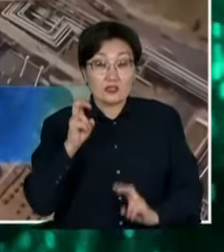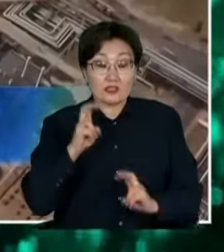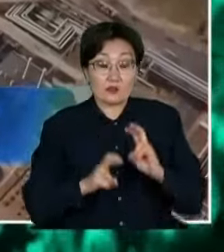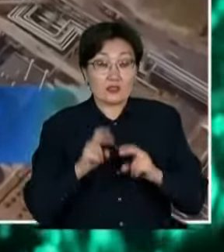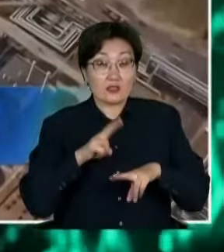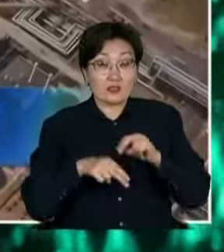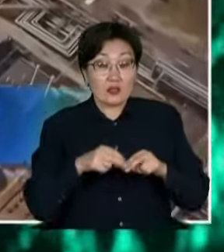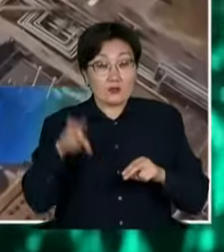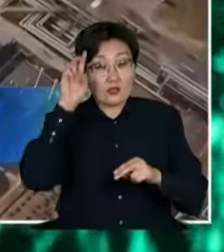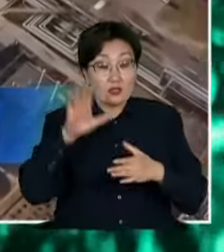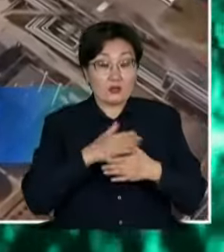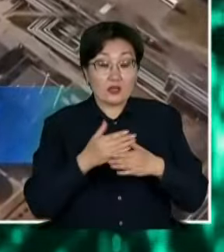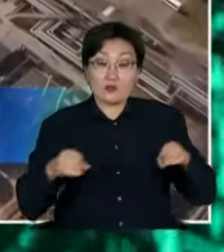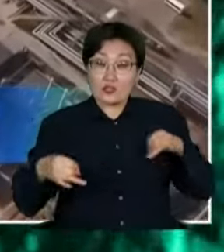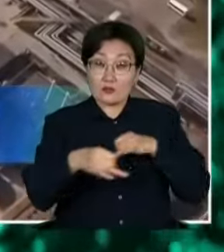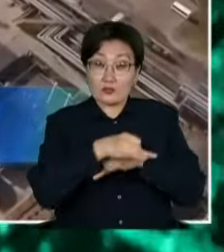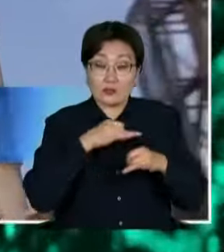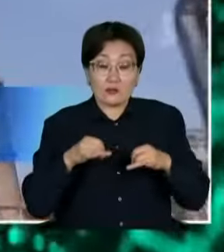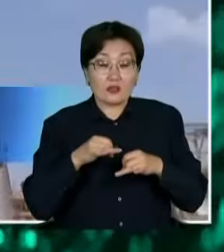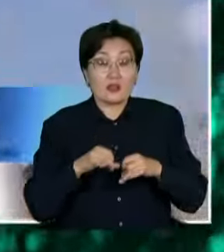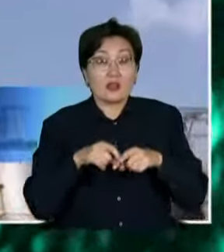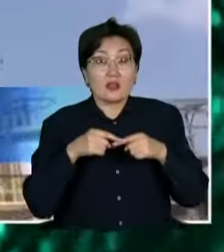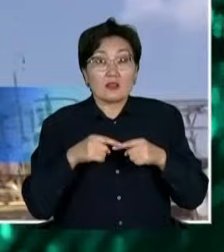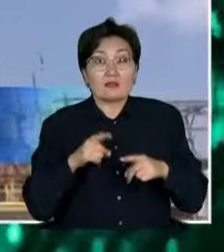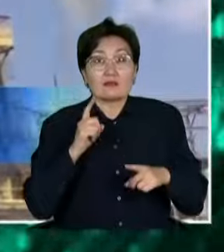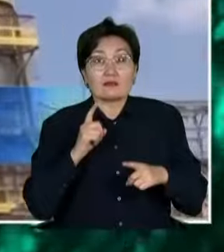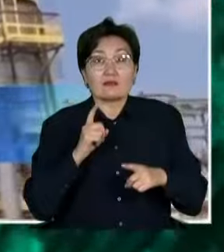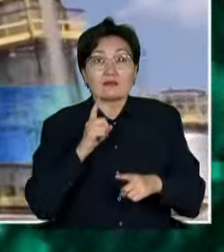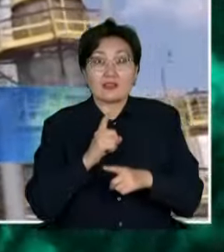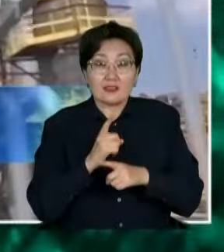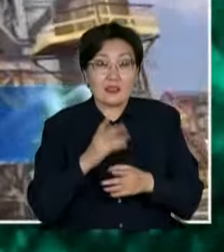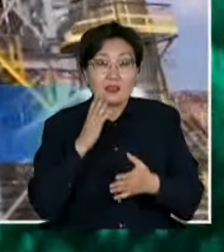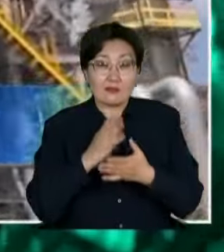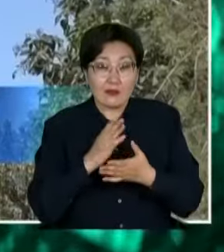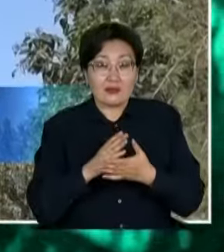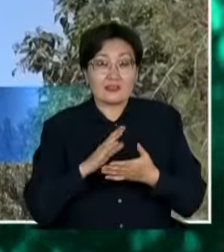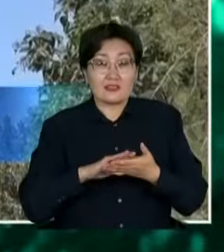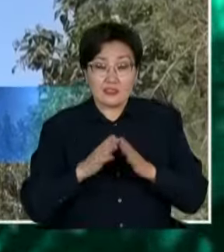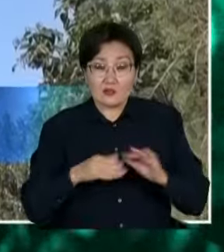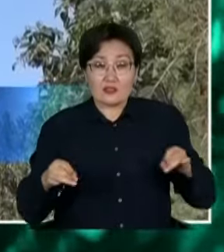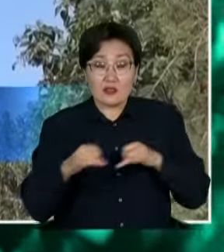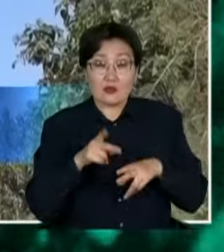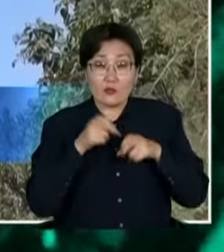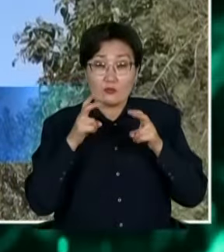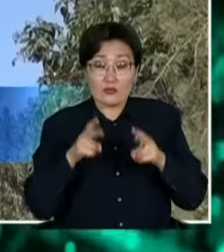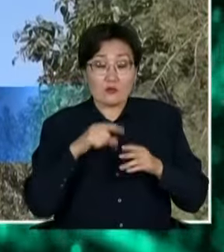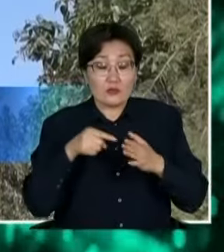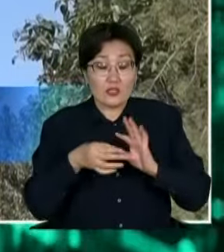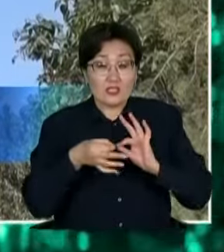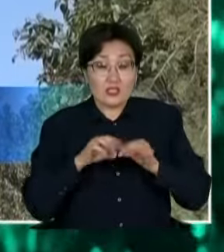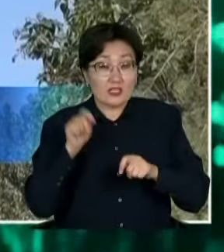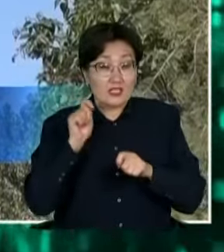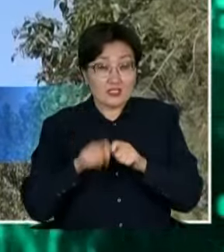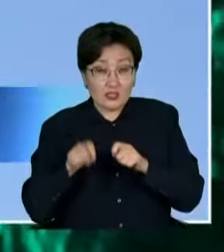салатын елдермен арадағы келіссөзде санкциялық келісім қарастырылады. Арнайы жобалық топ құрылып, қауіпсіздік мәселесін жан-жақты зерделеуге